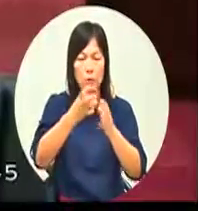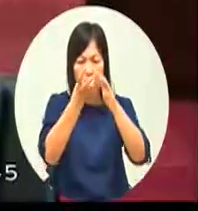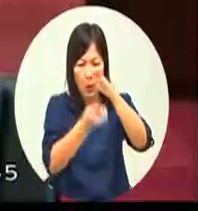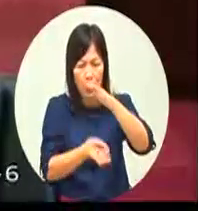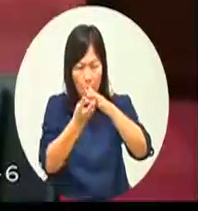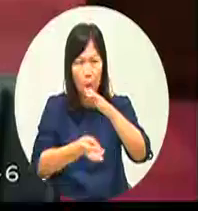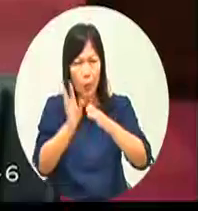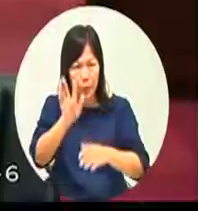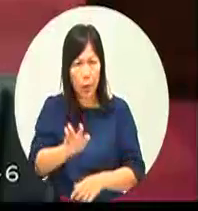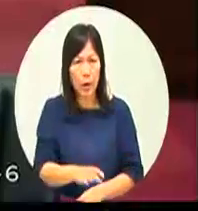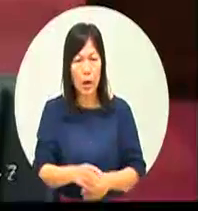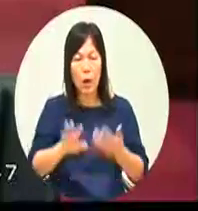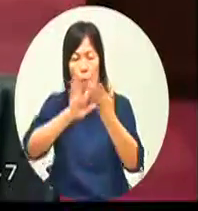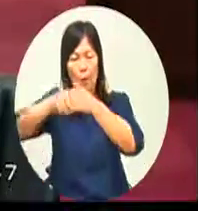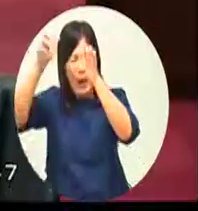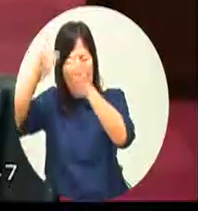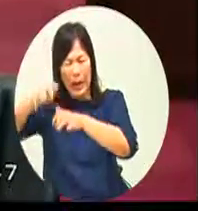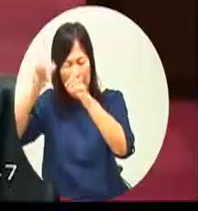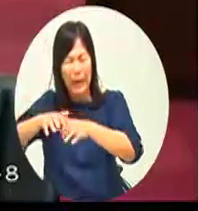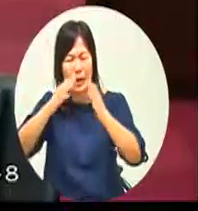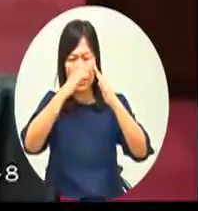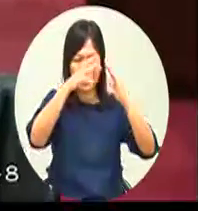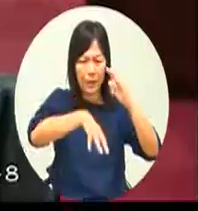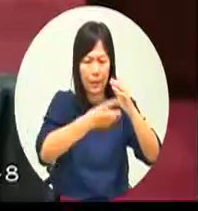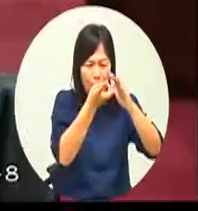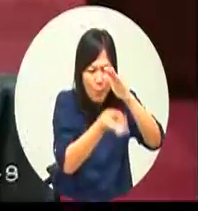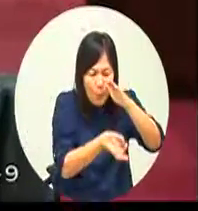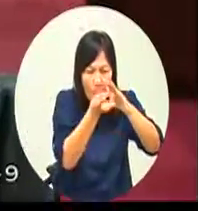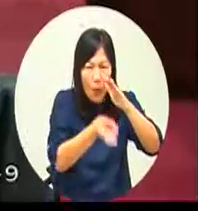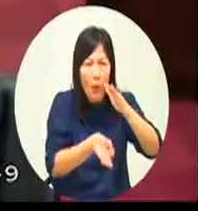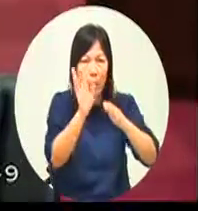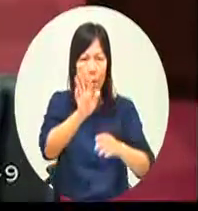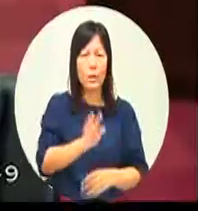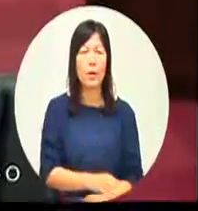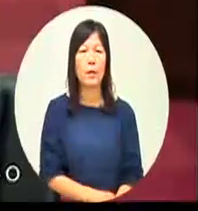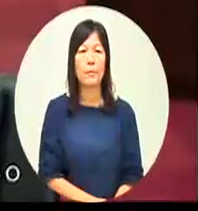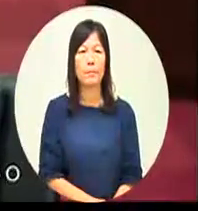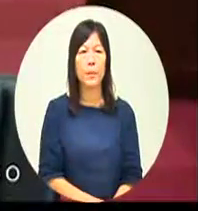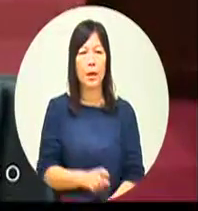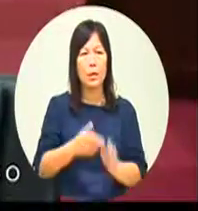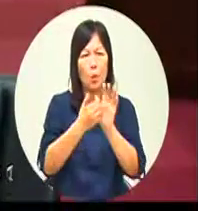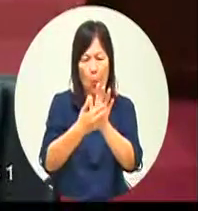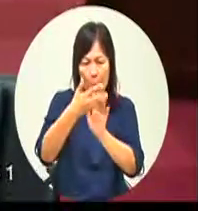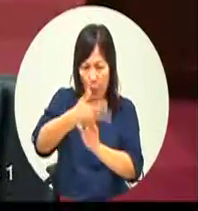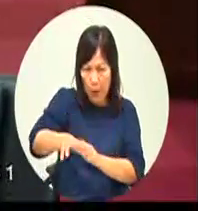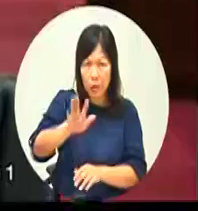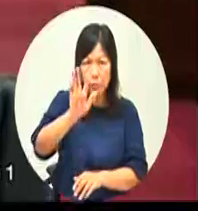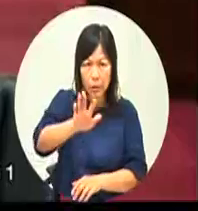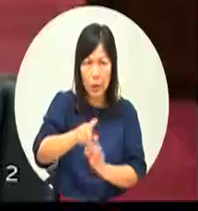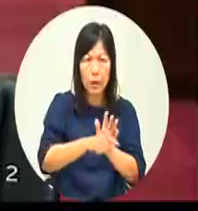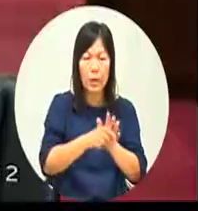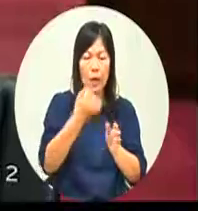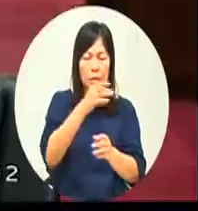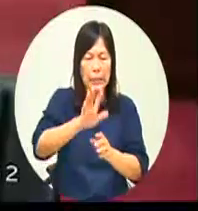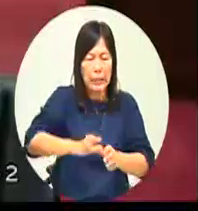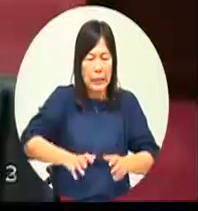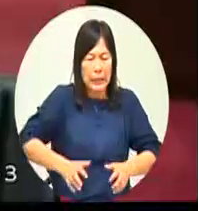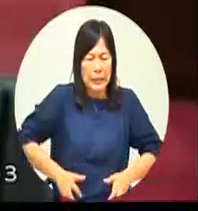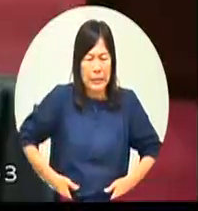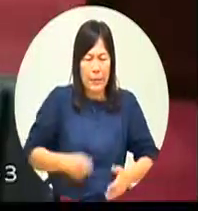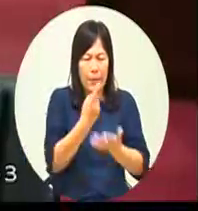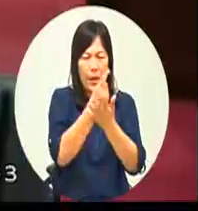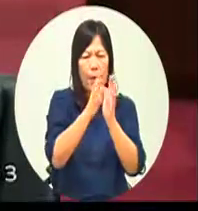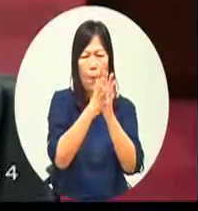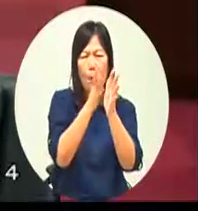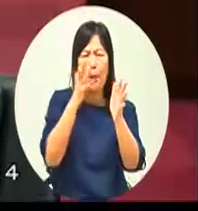题啊。我靠，你落大雨，内面落小雨嘛。但是恁即摆是去做风水的，对不对哈？但是还不积极啊，大家拢在遐排